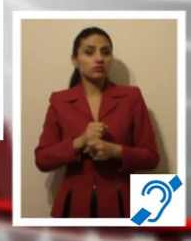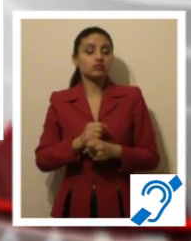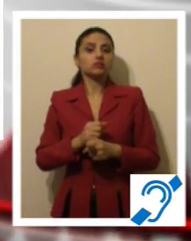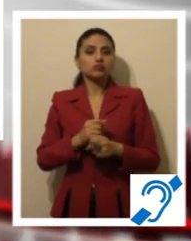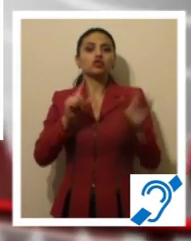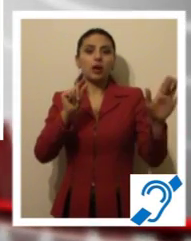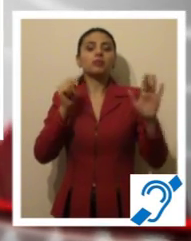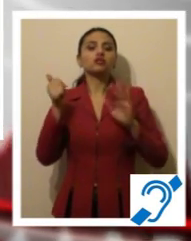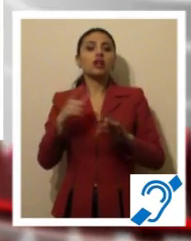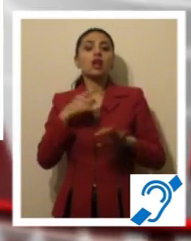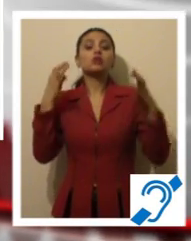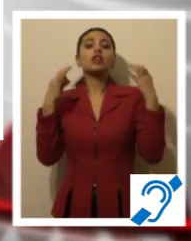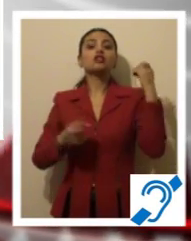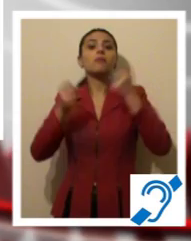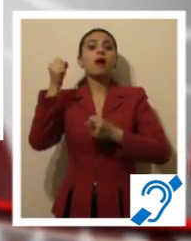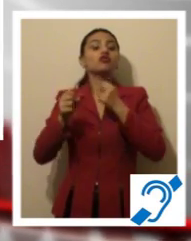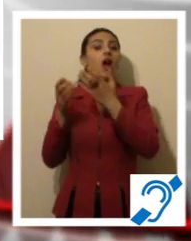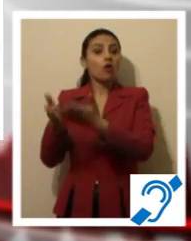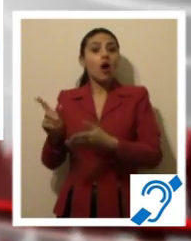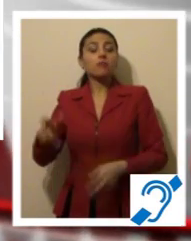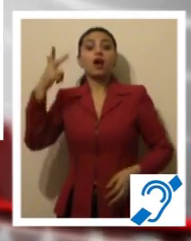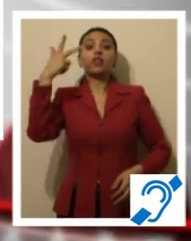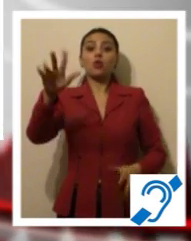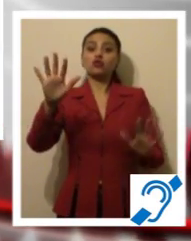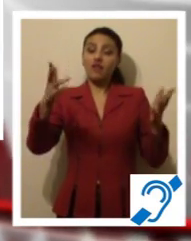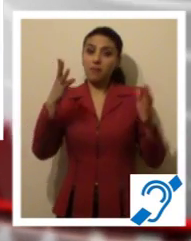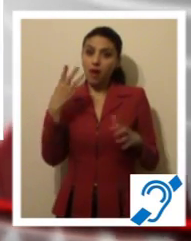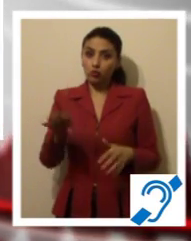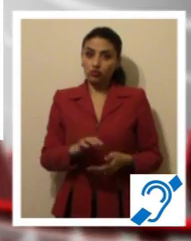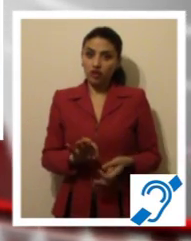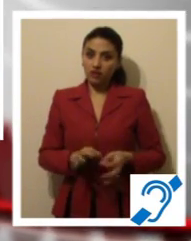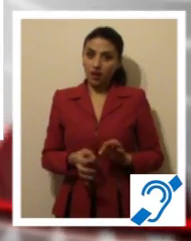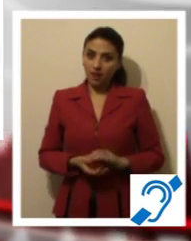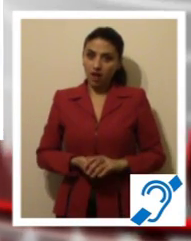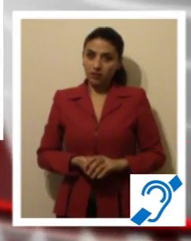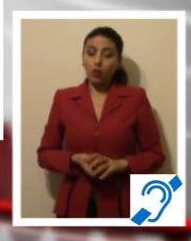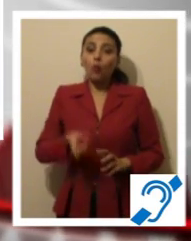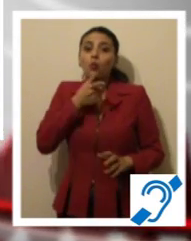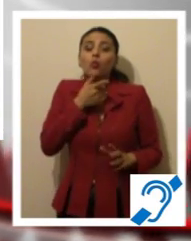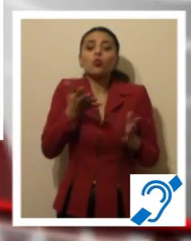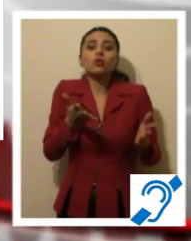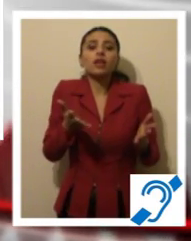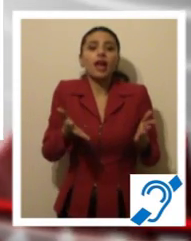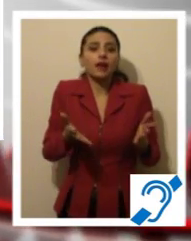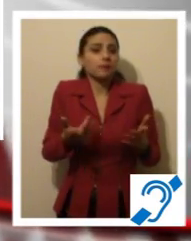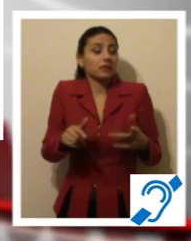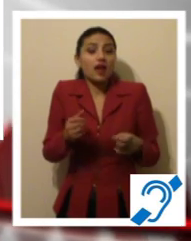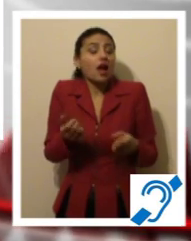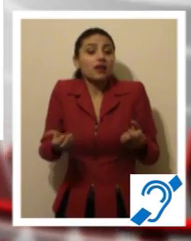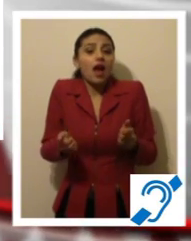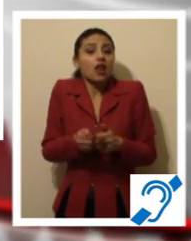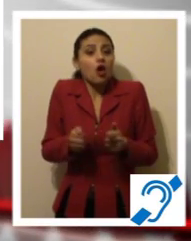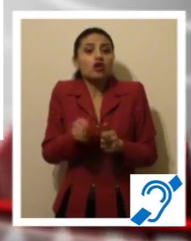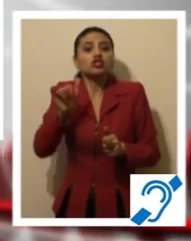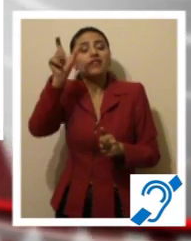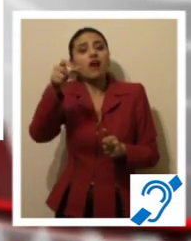75-76, erau 10 mașini acolo. Acum sunt 300 și ceva, 400. Numai unde intra nimeni. Mai intră și din afară ca să întoarcă, mai